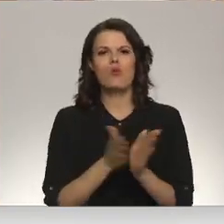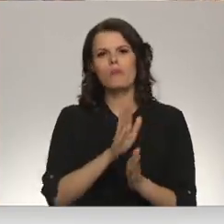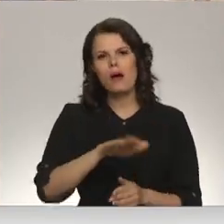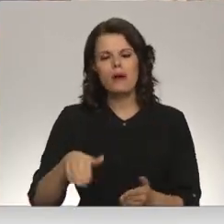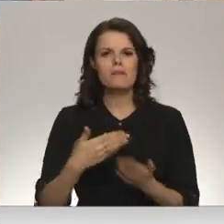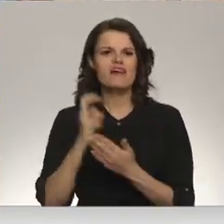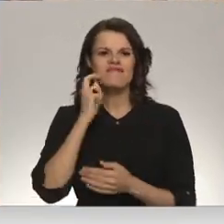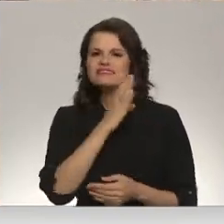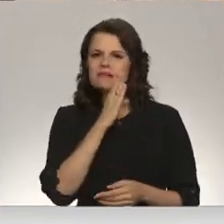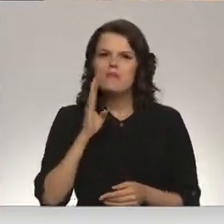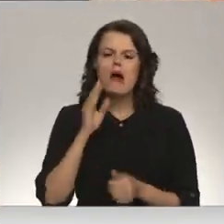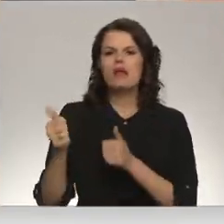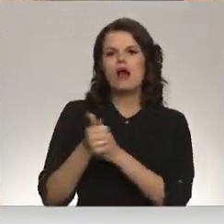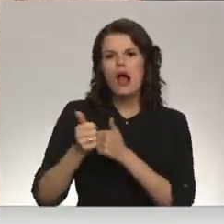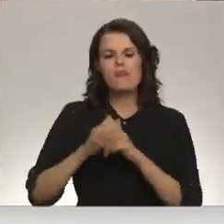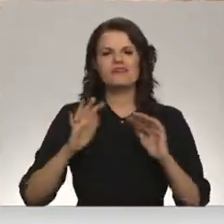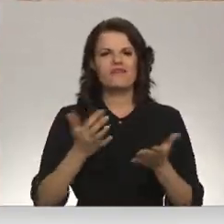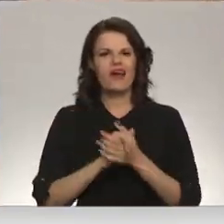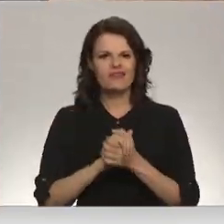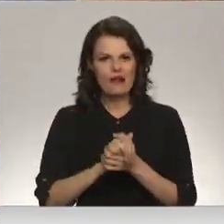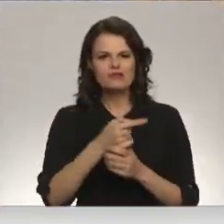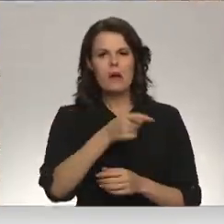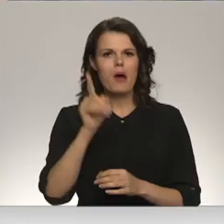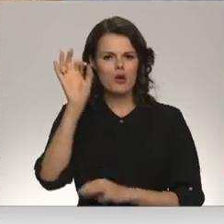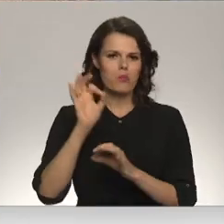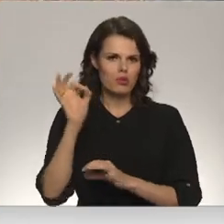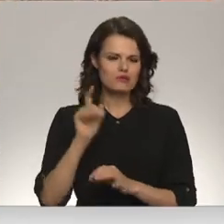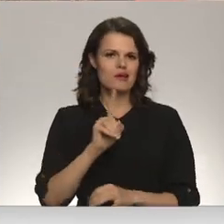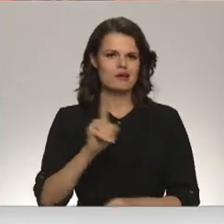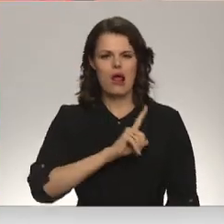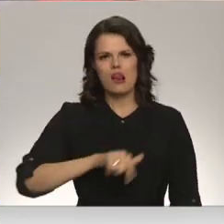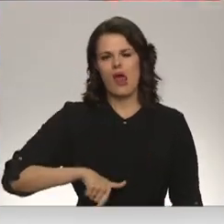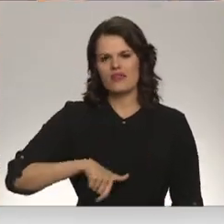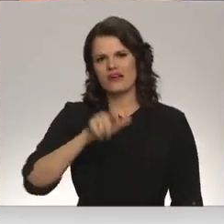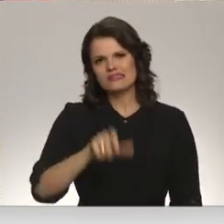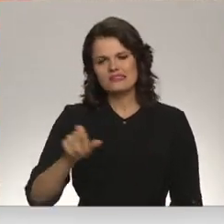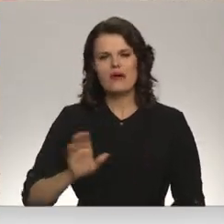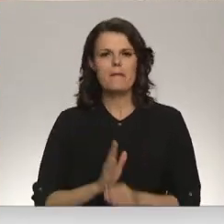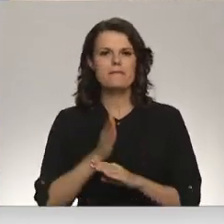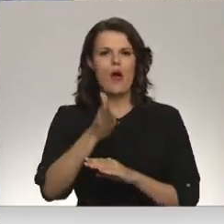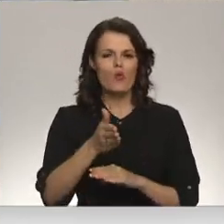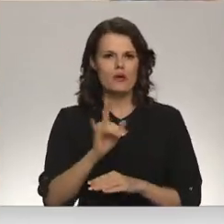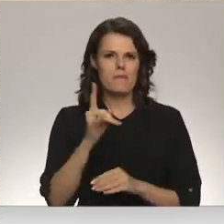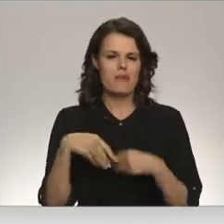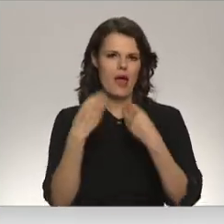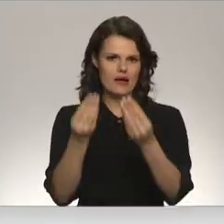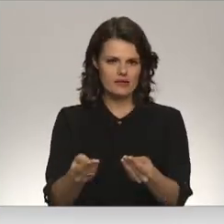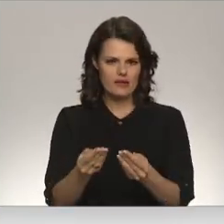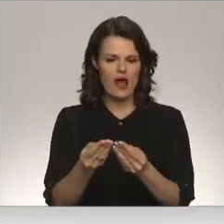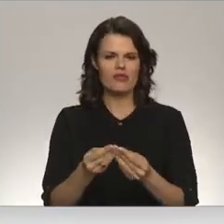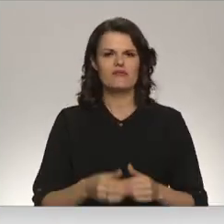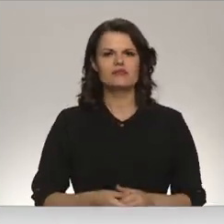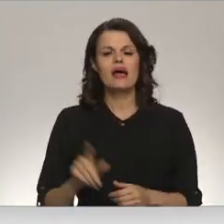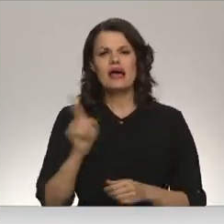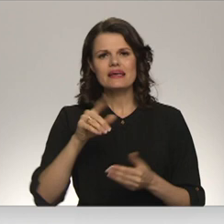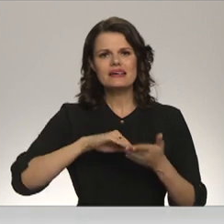piemēram, vecmāmiņas, kaimiņi, draugi. Pārējie procenti ir Latvijas iedzīvotāji, pie kuriem bērni tiek atvesti. Ir situācijas, kur